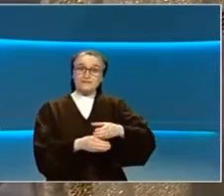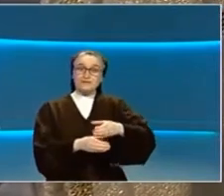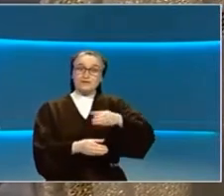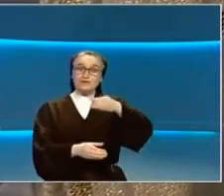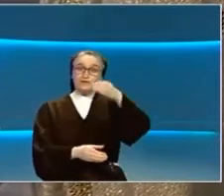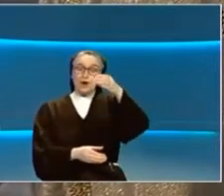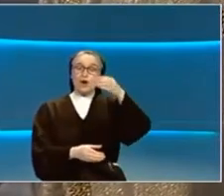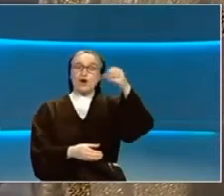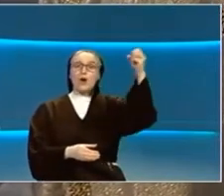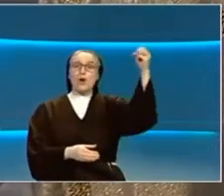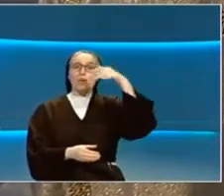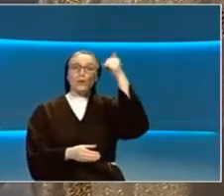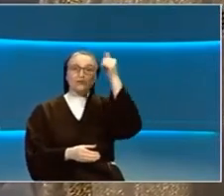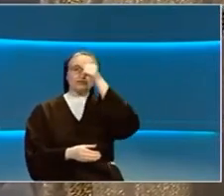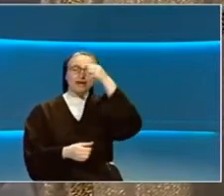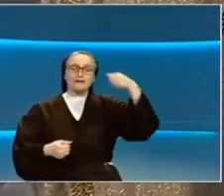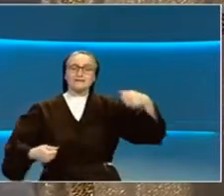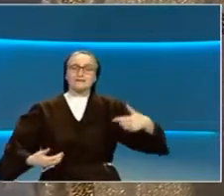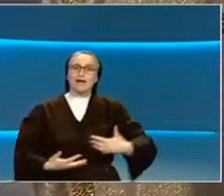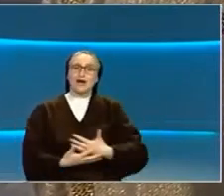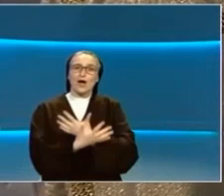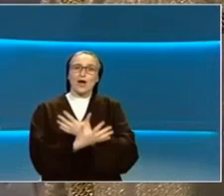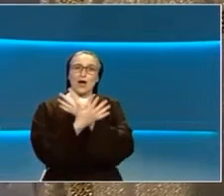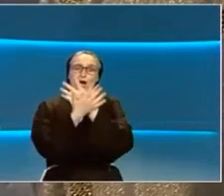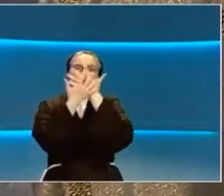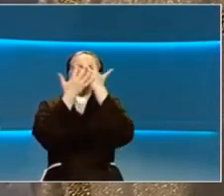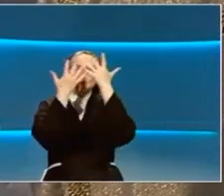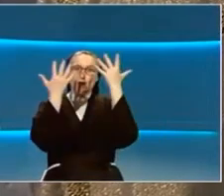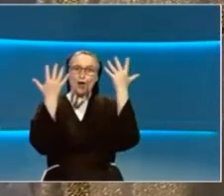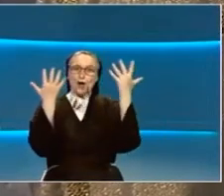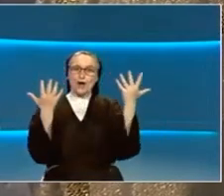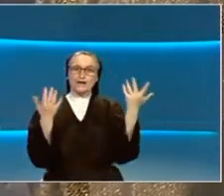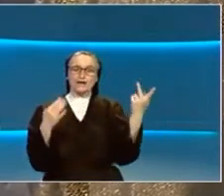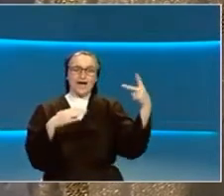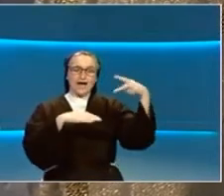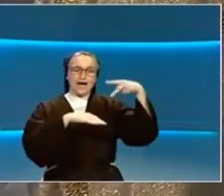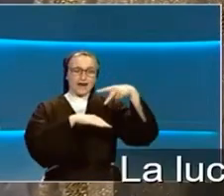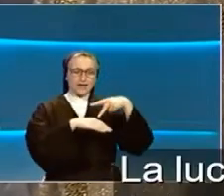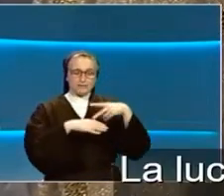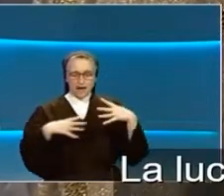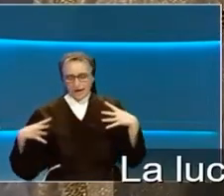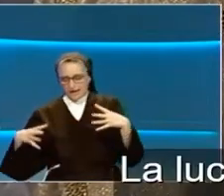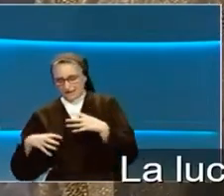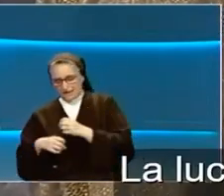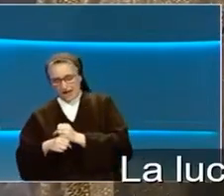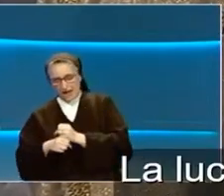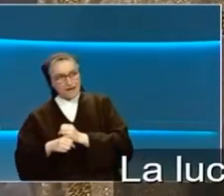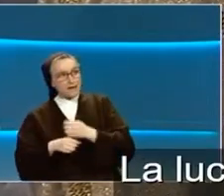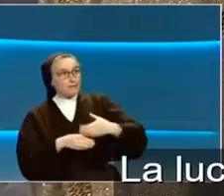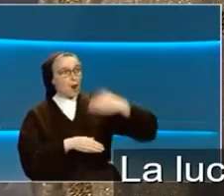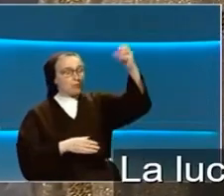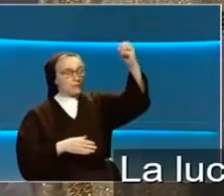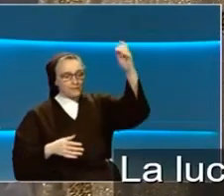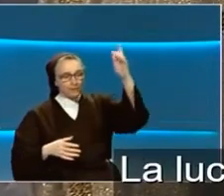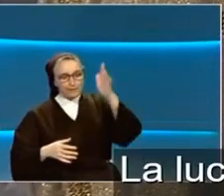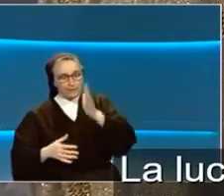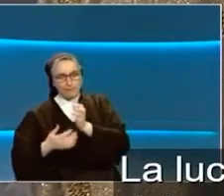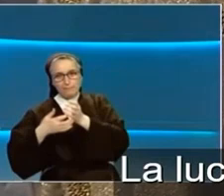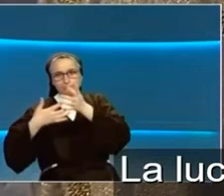Lumen Christi gloriosae resurgentis dissipet tenebras cordis et mentis.